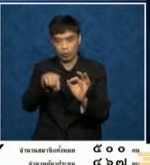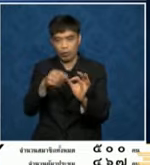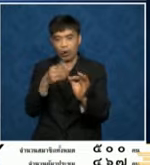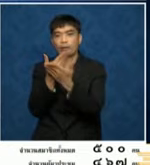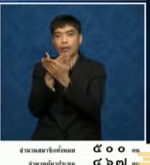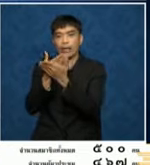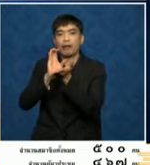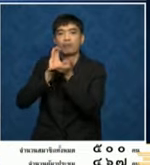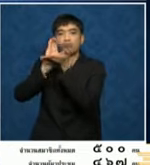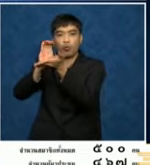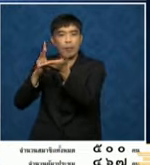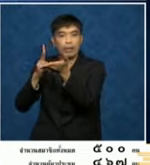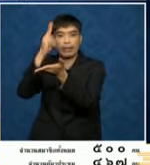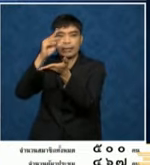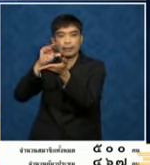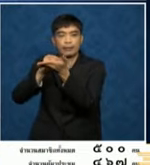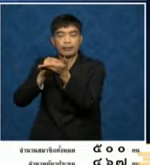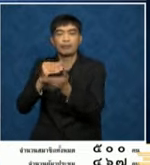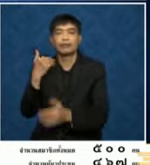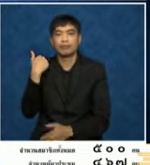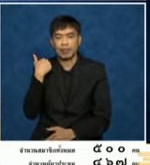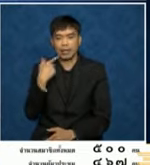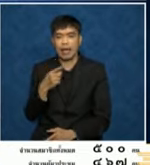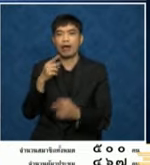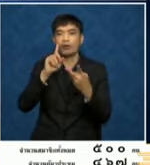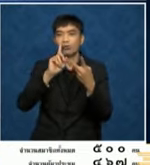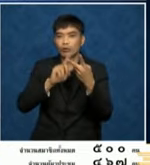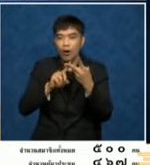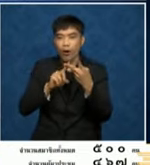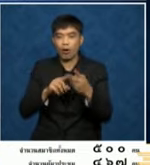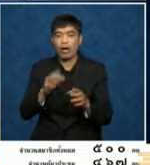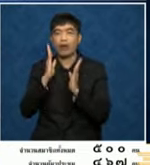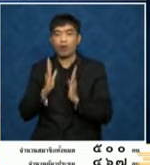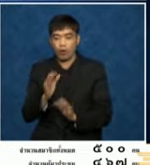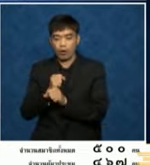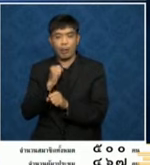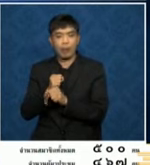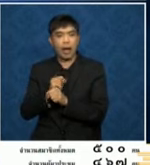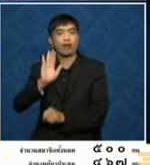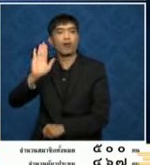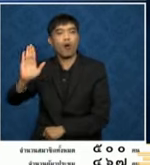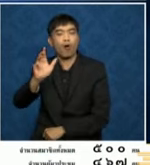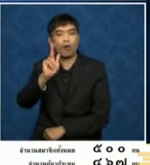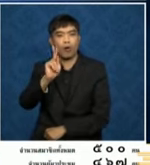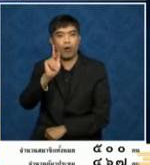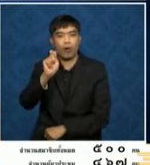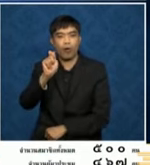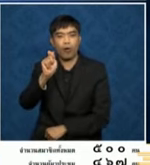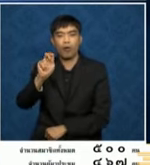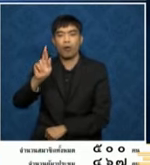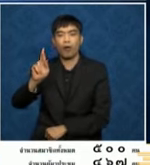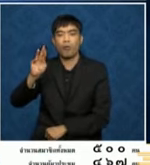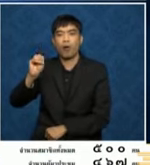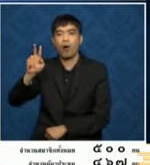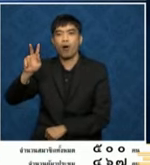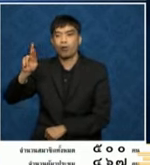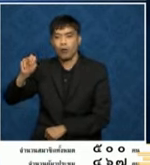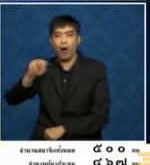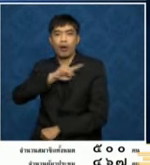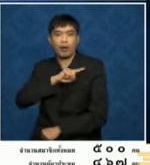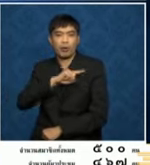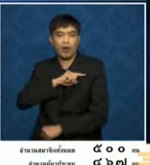เหตุผลประการถัดมานะคะคือความทับซ้อนในอำนาจและหน้าที่ของกรมน.ซึ่งมีการทับซ้อนกับหน่วยงานรัฐที่จัดตั้